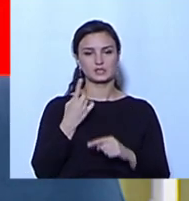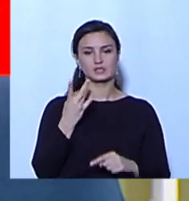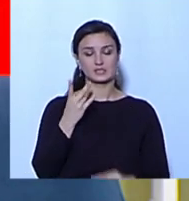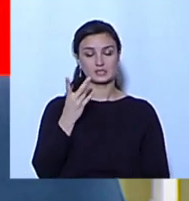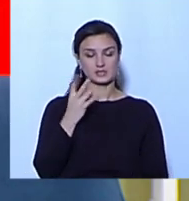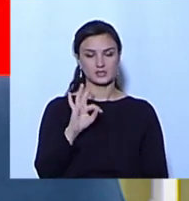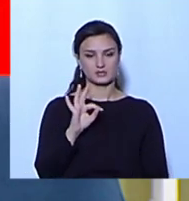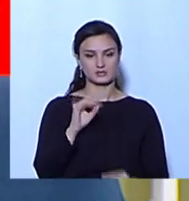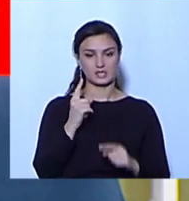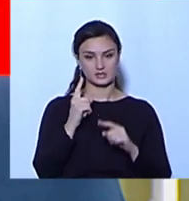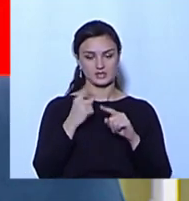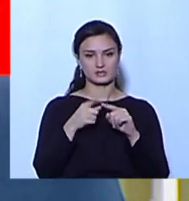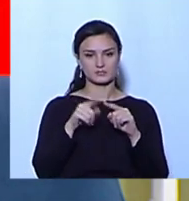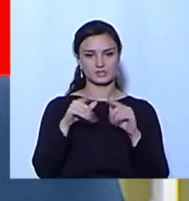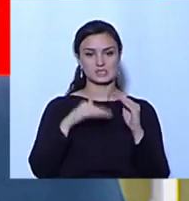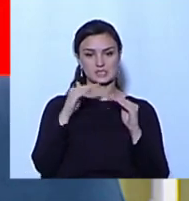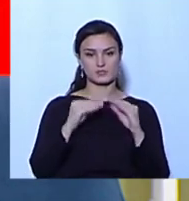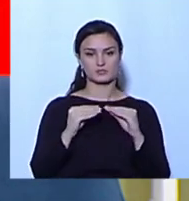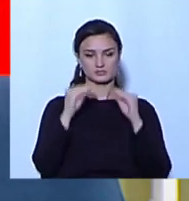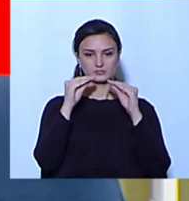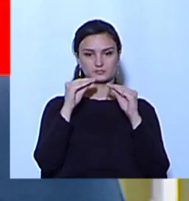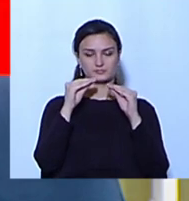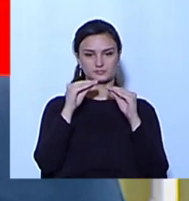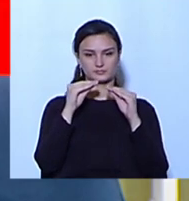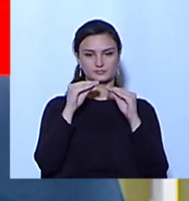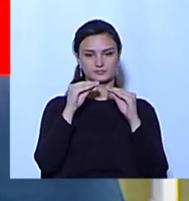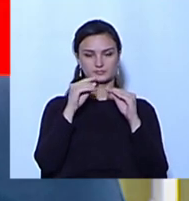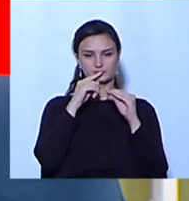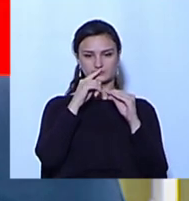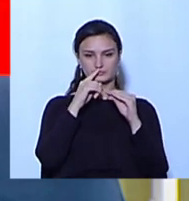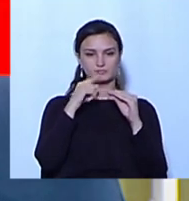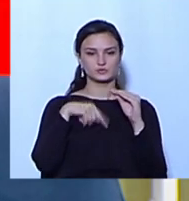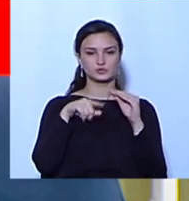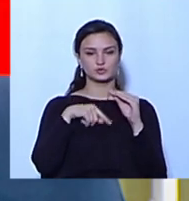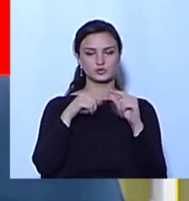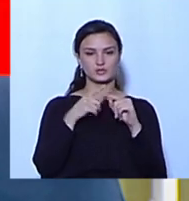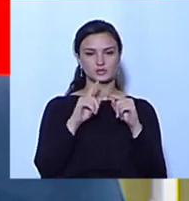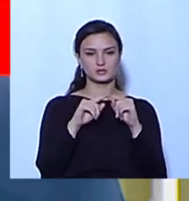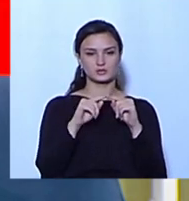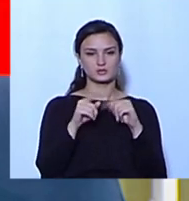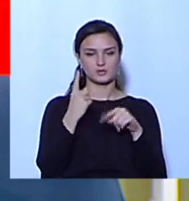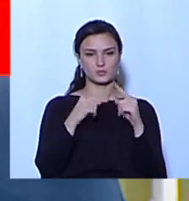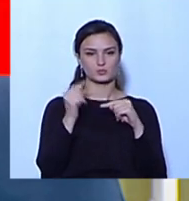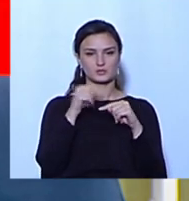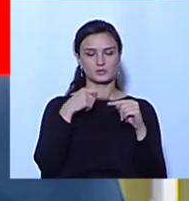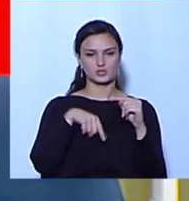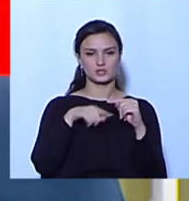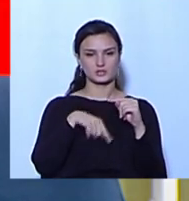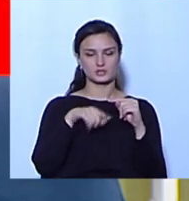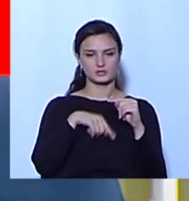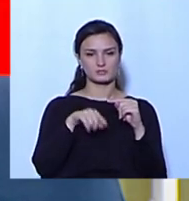თუ მას ზემოთ ავწევთ, ესე ვთქვათ, მასში შარდის მიდინება მოხდება, დაბრუნდება, შარდის